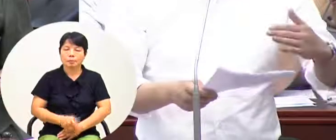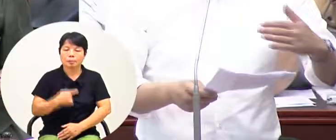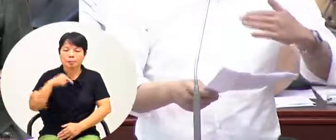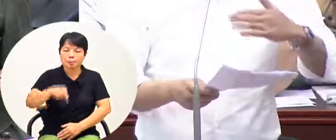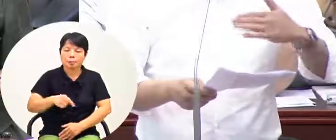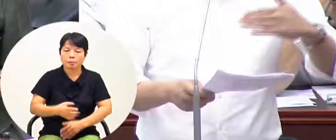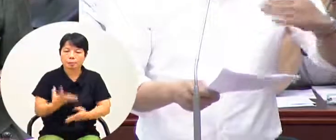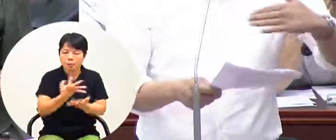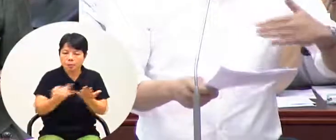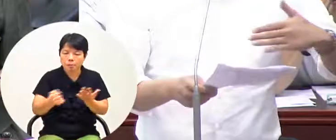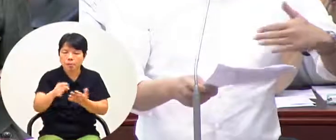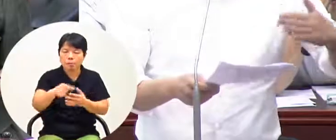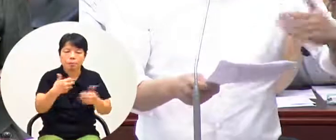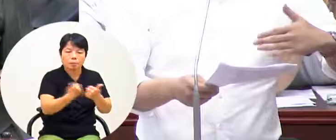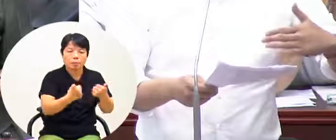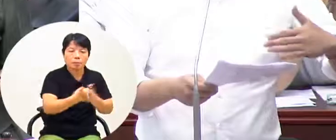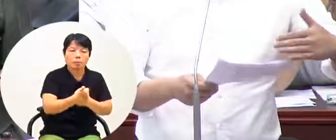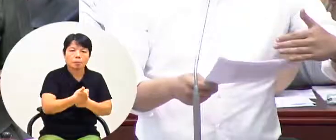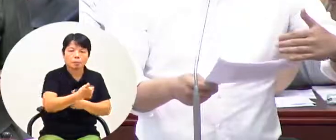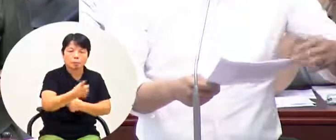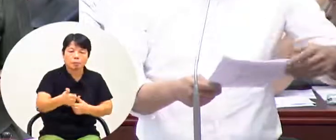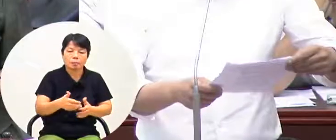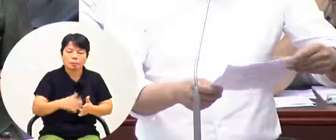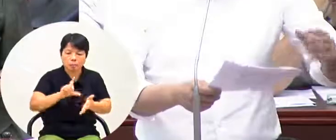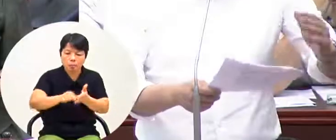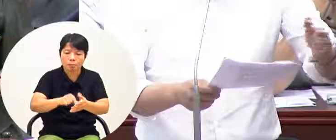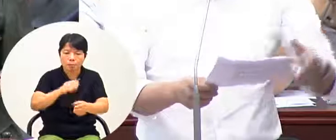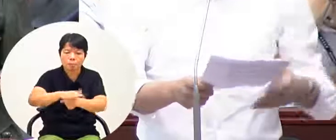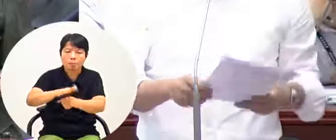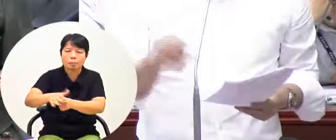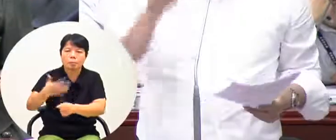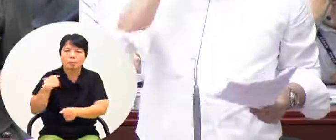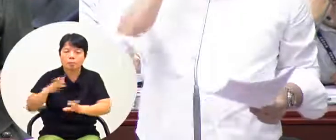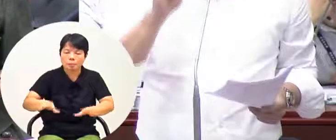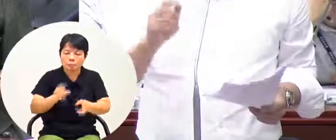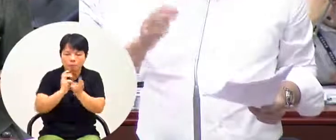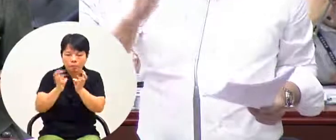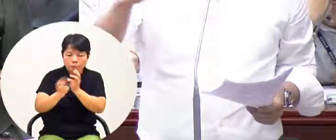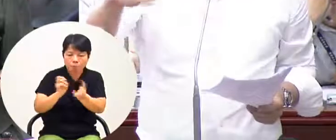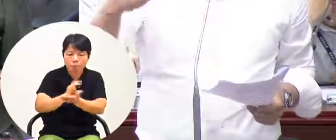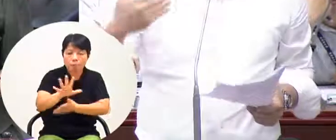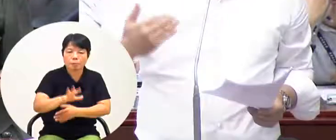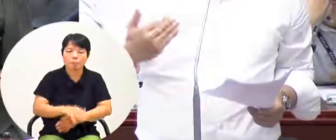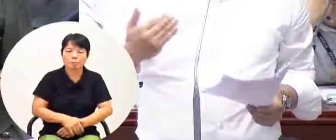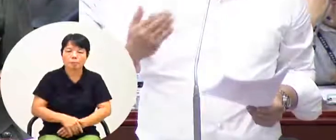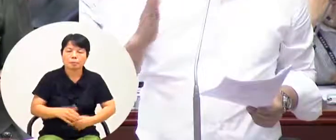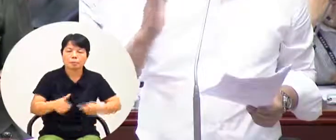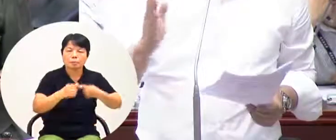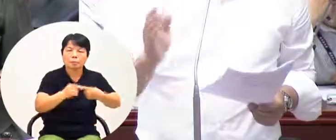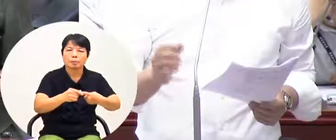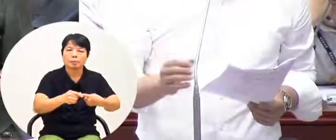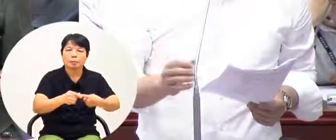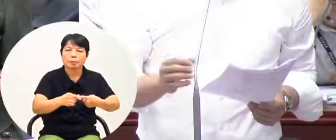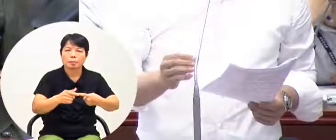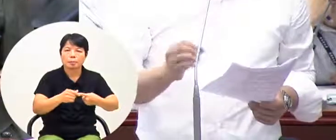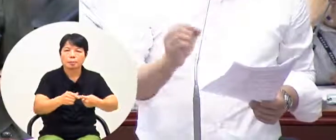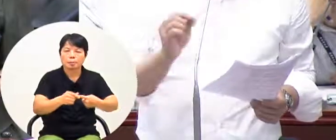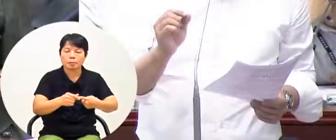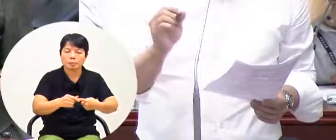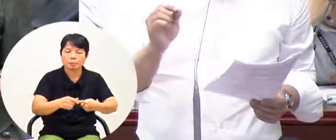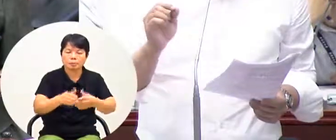可能如果时间够的话，我跟议员做一个比较详细的报告好了。第一个就是说， 简单说就好。 嗨，有需求的是有